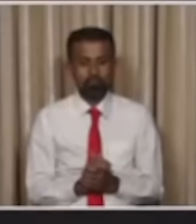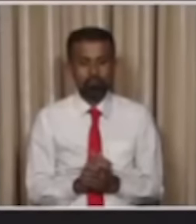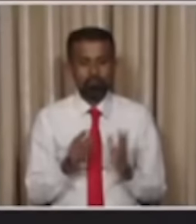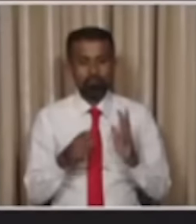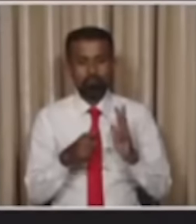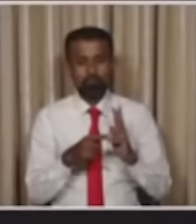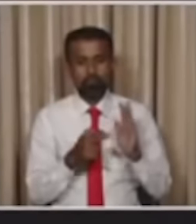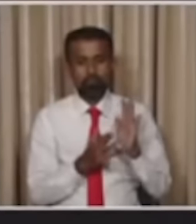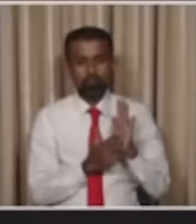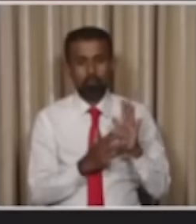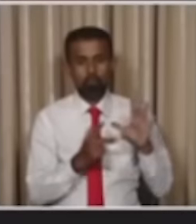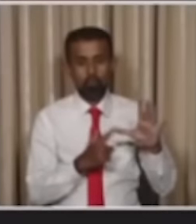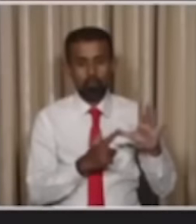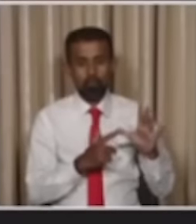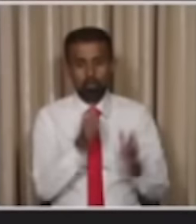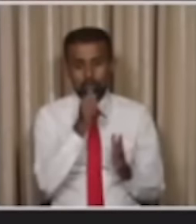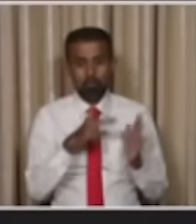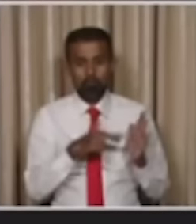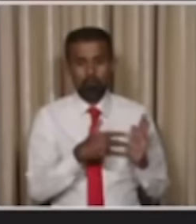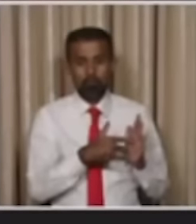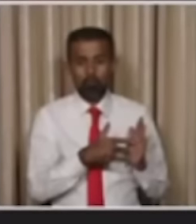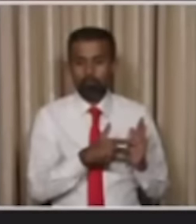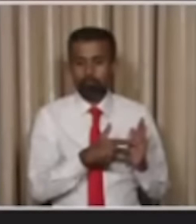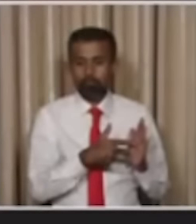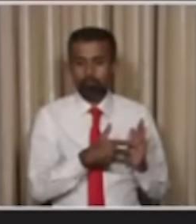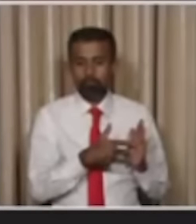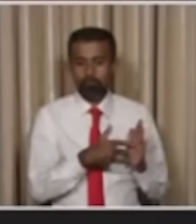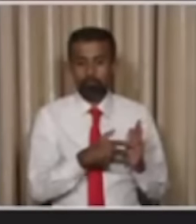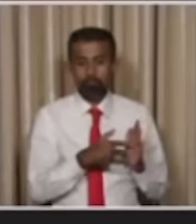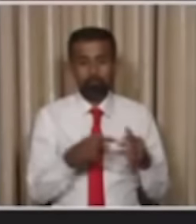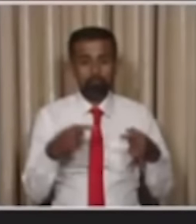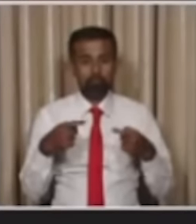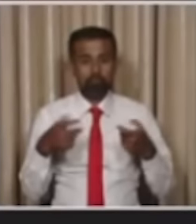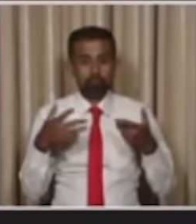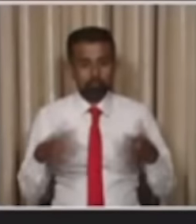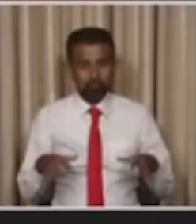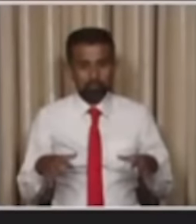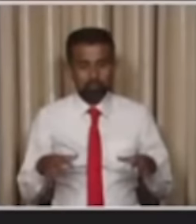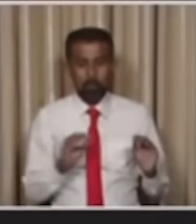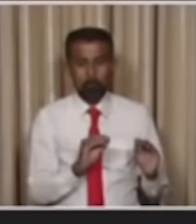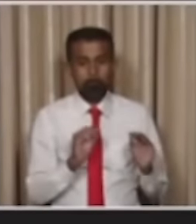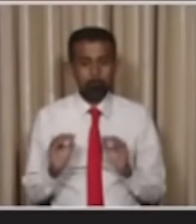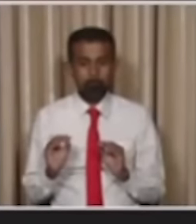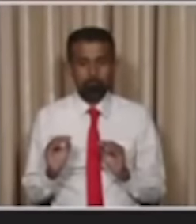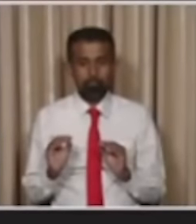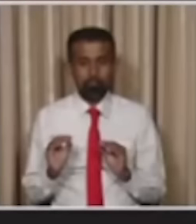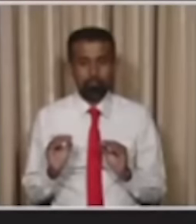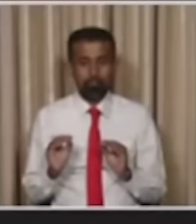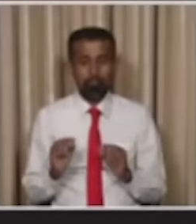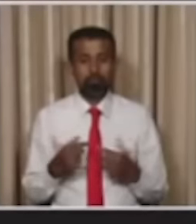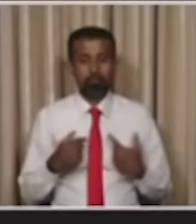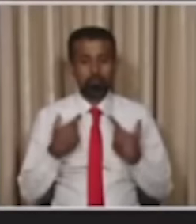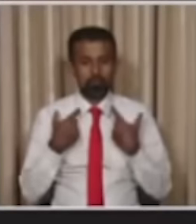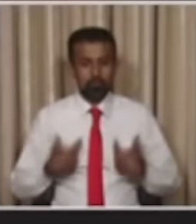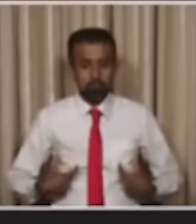උමාඔය බහුකාර්ය සංවර්ධන ව්‍යාපෘතිය යුද්ධය අවසන් වූවෑන් පසුව මහින්ද